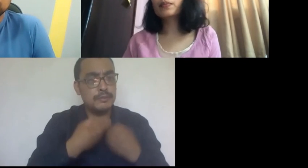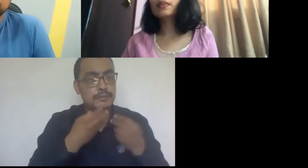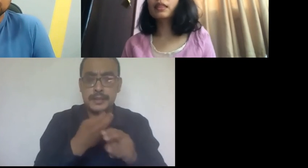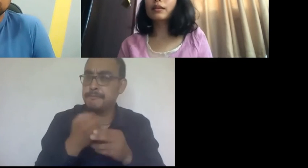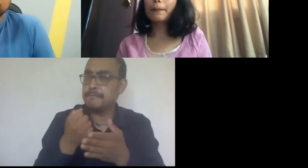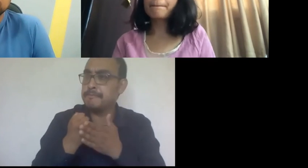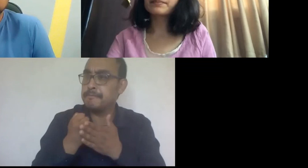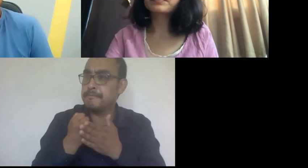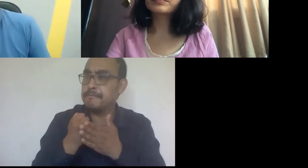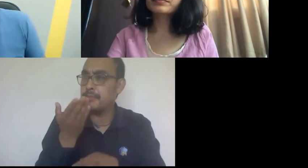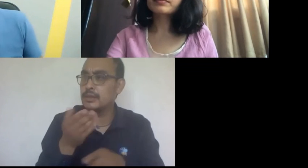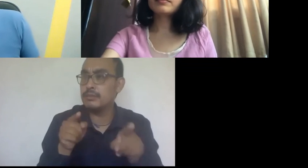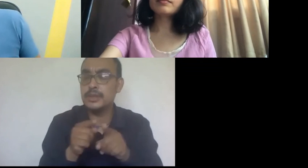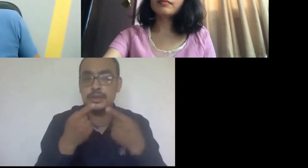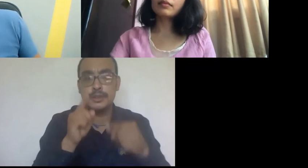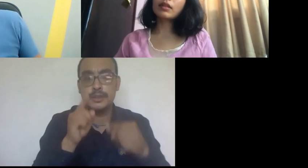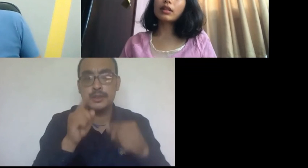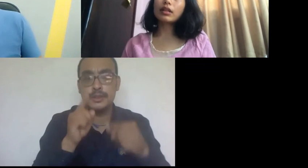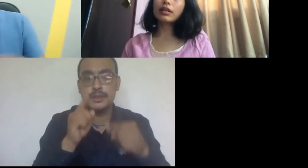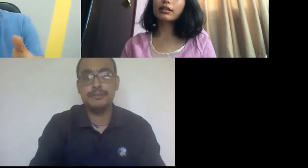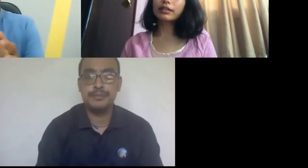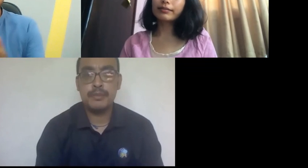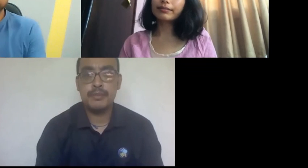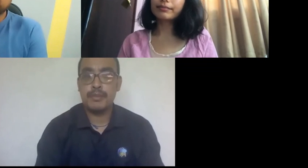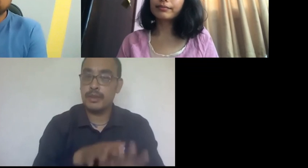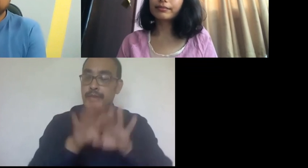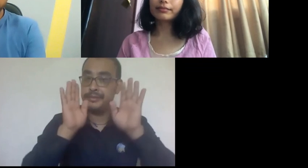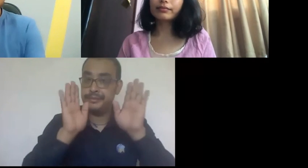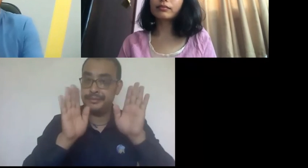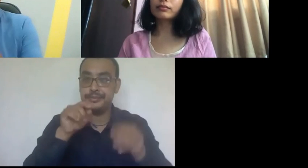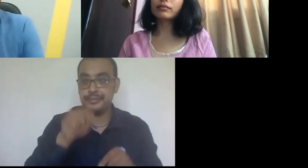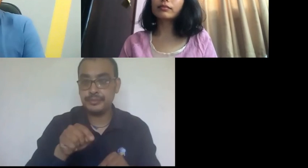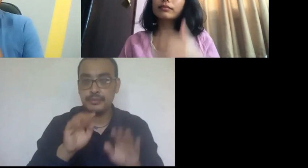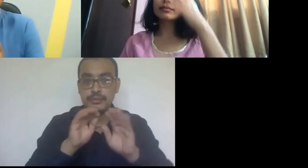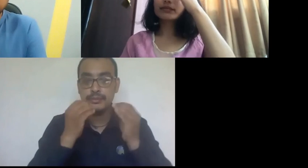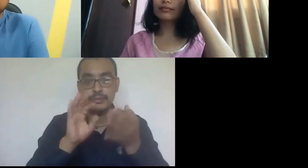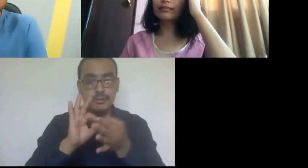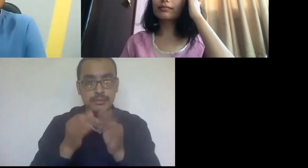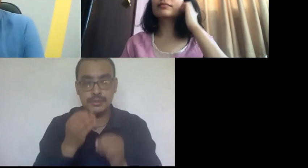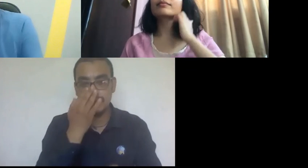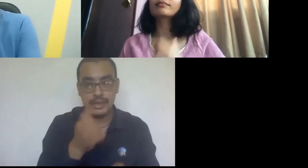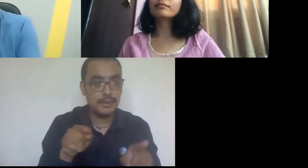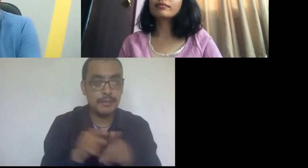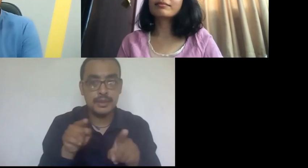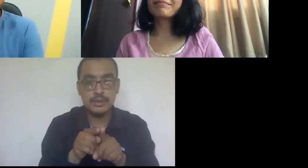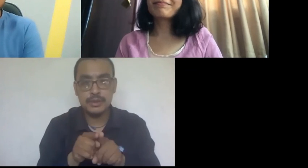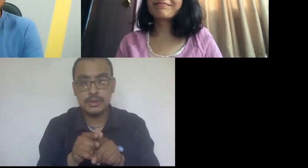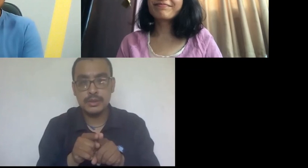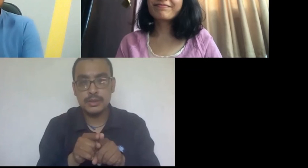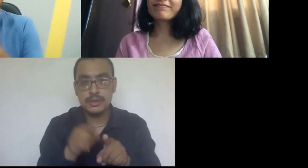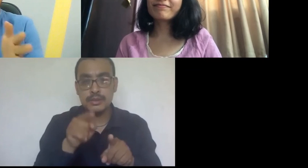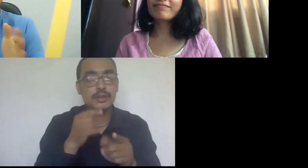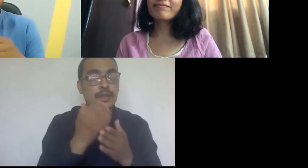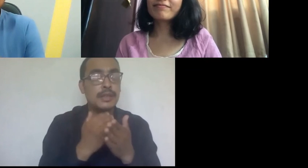गुड। धेरै धेरै धन्यवाद। आज यही सोसियल मिडियाको कारणले सुस्मिताजीलाई भाइहरूमा कन्ट्याक्ट गर्न पाएँ र आजको प्रोग्राममा बोलाउन